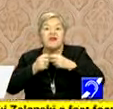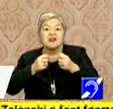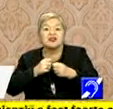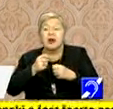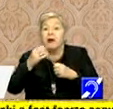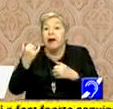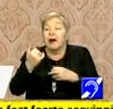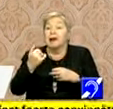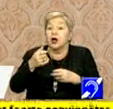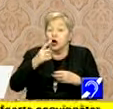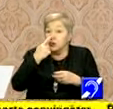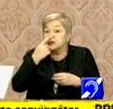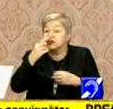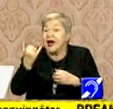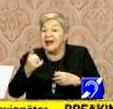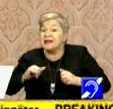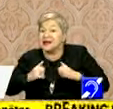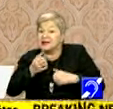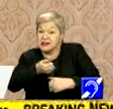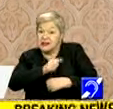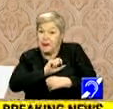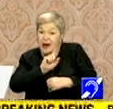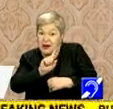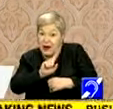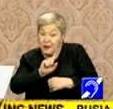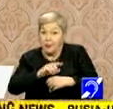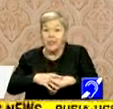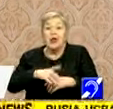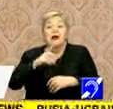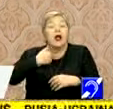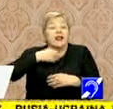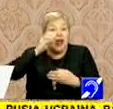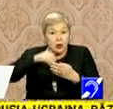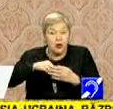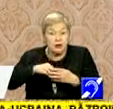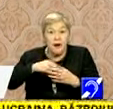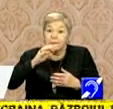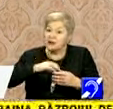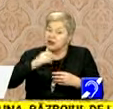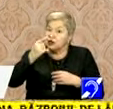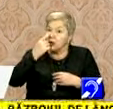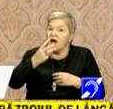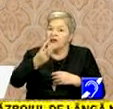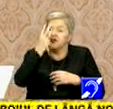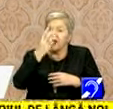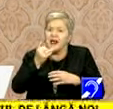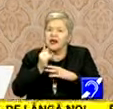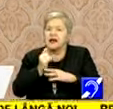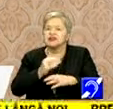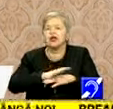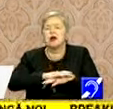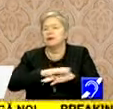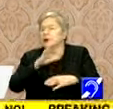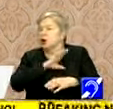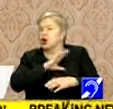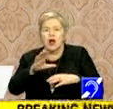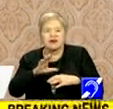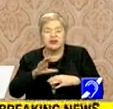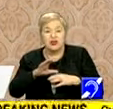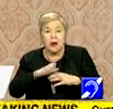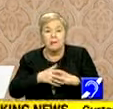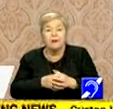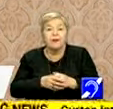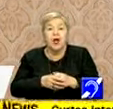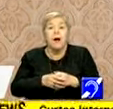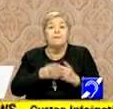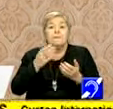Prin urmare, cred că cu toții suntem de acord că Putin a comis 3 greșeli dramatice, le-aș numi